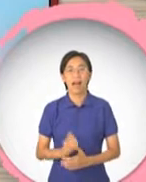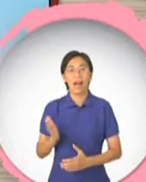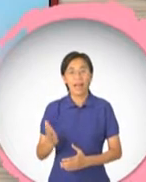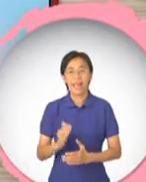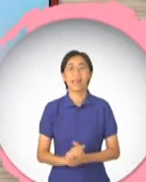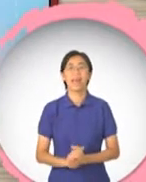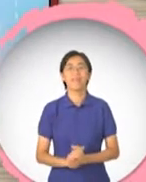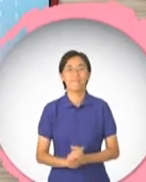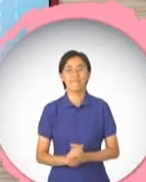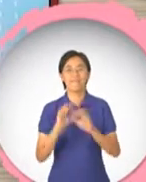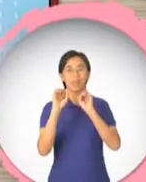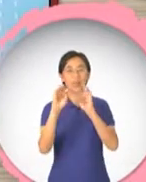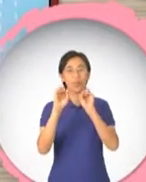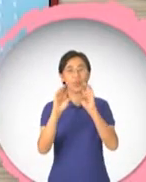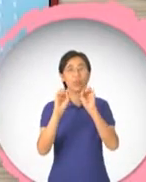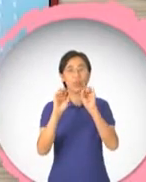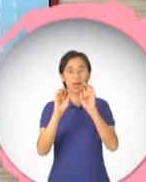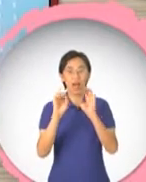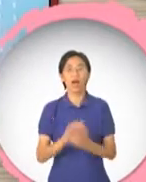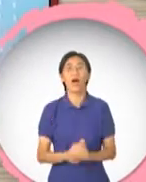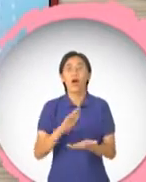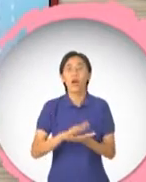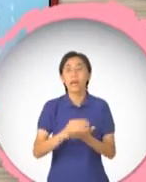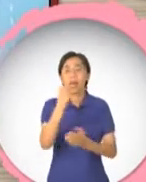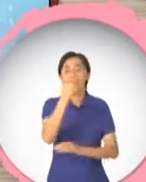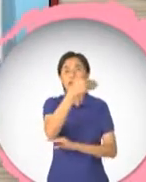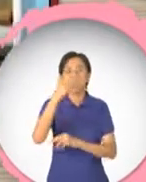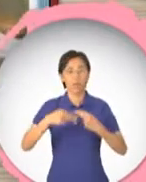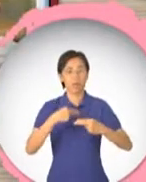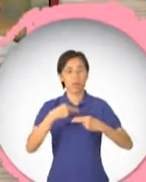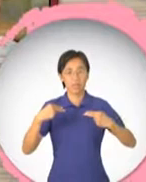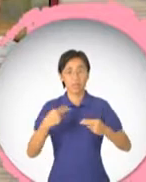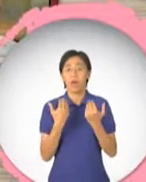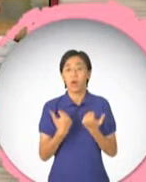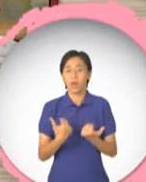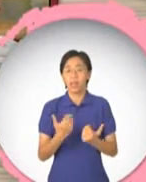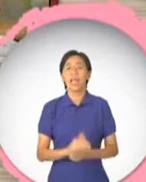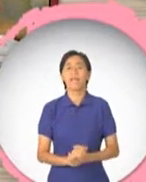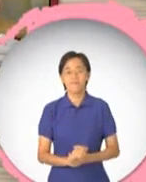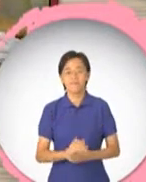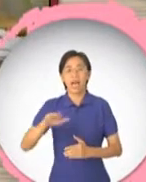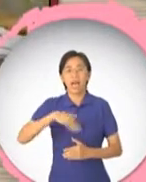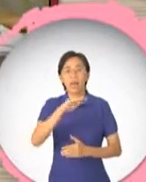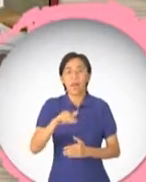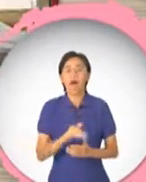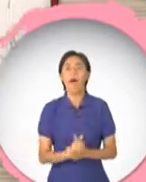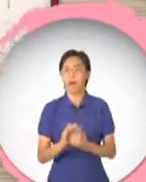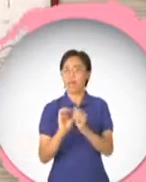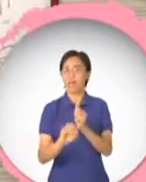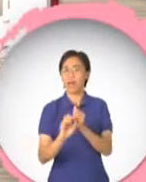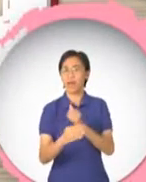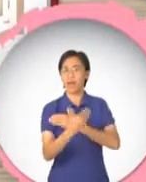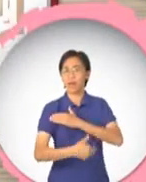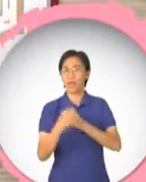นุชฉายสิริโชตินะครับจากโรงเรียนการอาหารนานาชาติสวนดุสิตนั่นเองวันนี้จะมาชวนคุณผู้ชมครับทำอีกหนึ่งเมนูขนมปังน